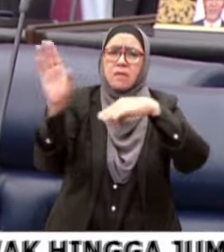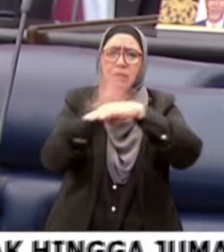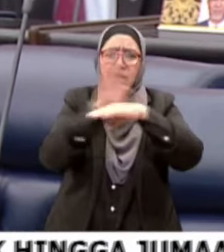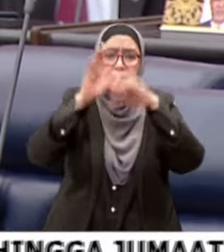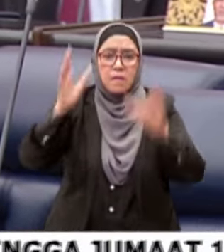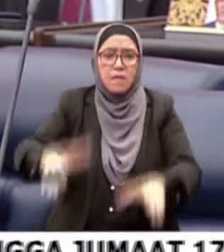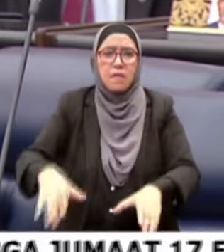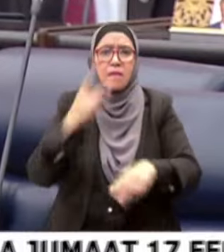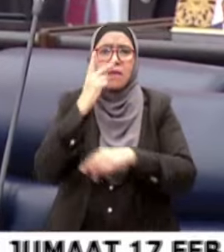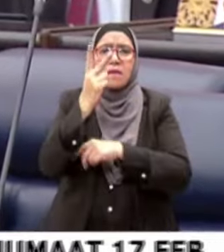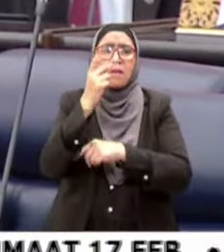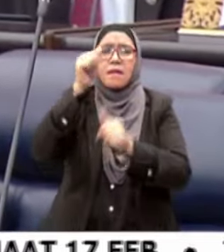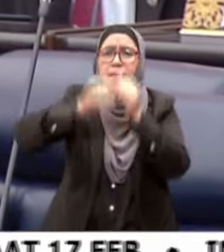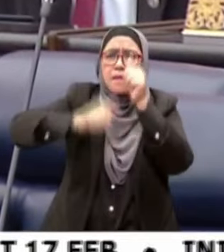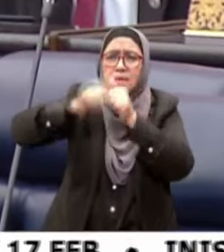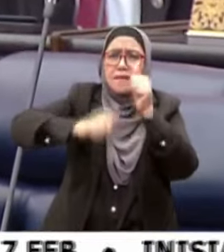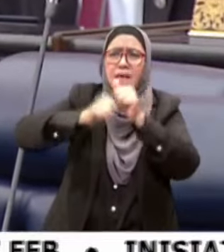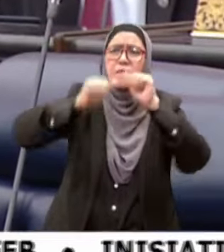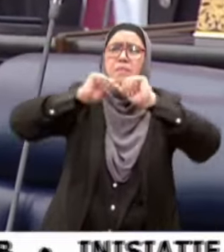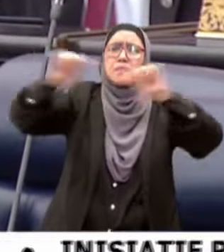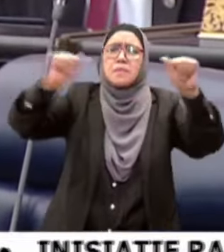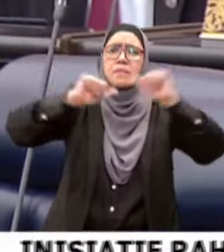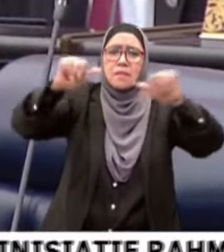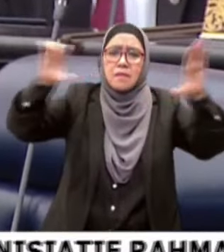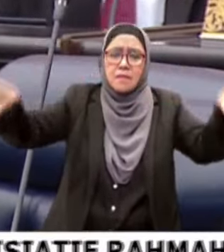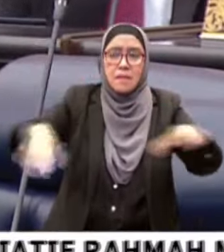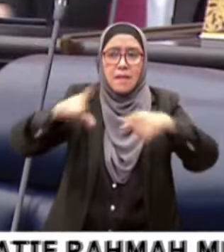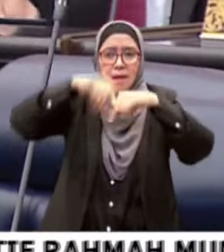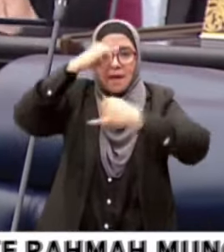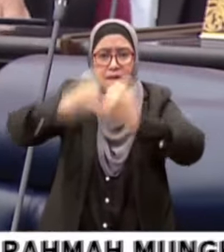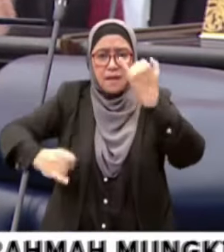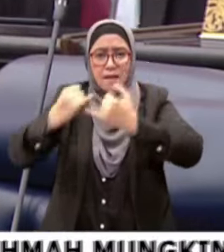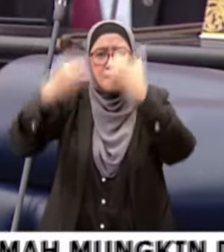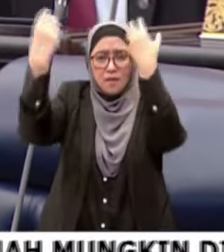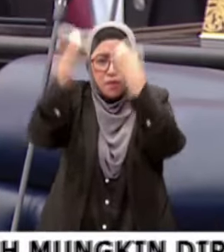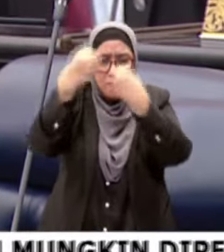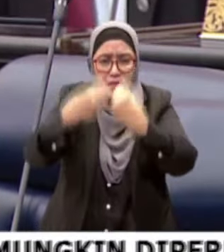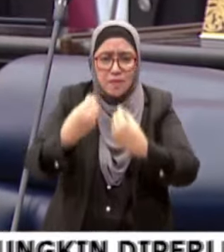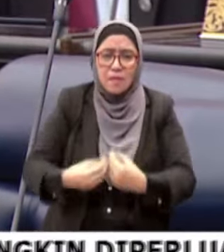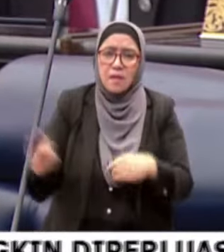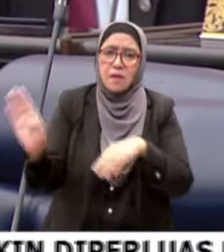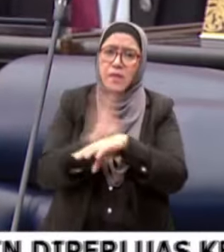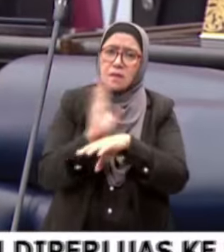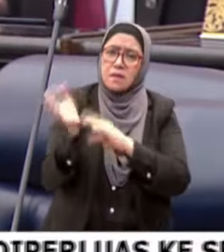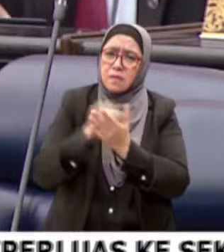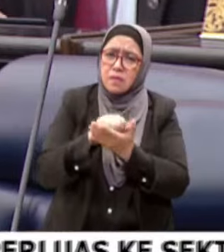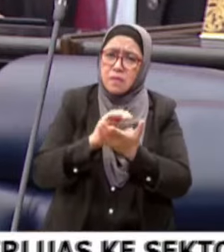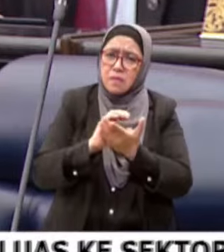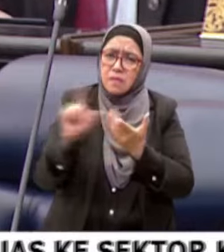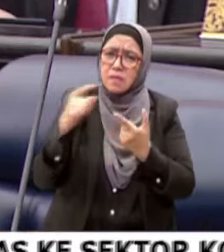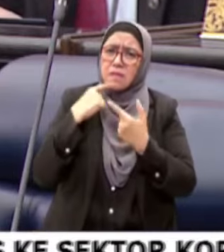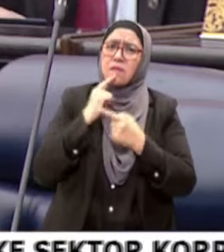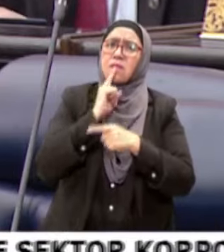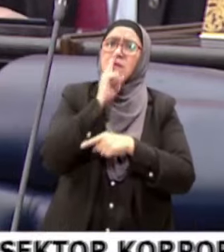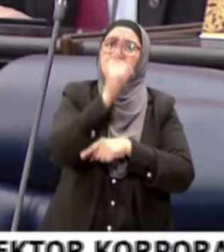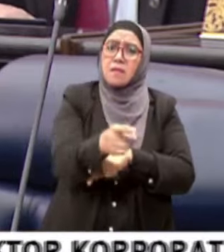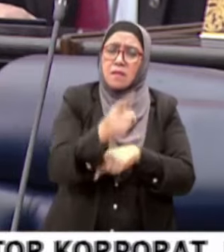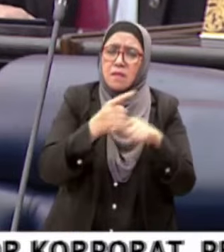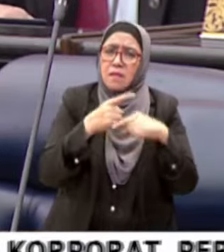tetapi akhirnya jumlah taburan yang betul-betul sangat rendah kalau